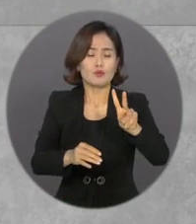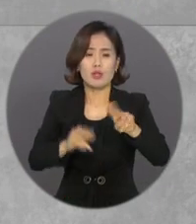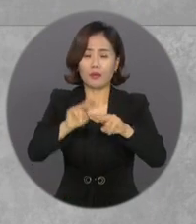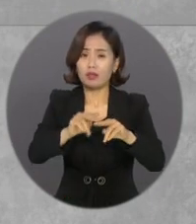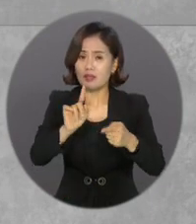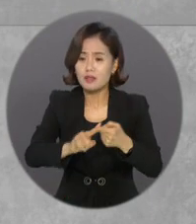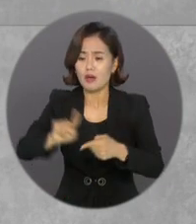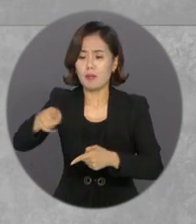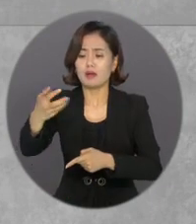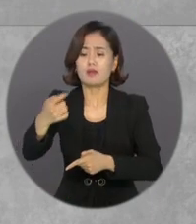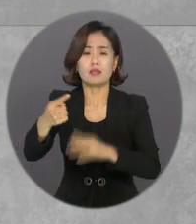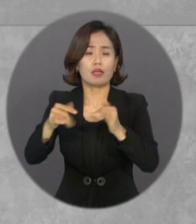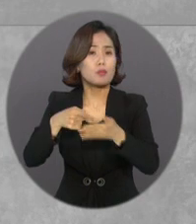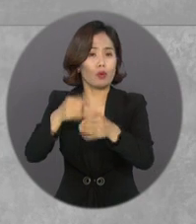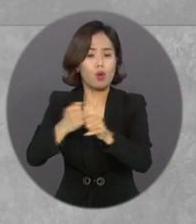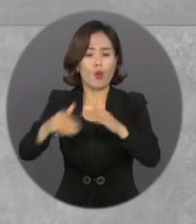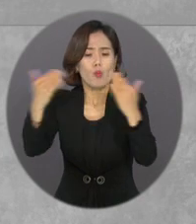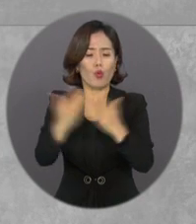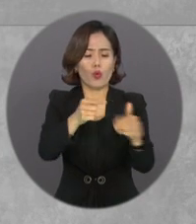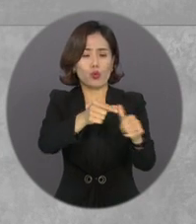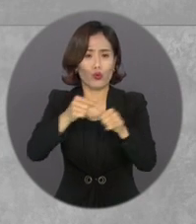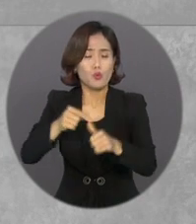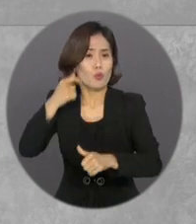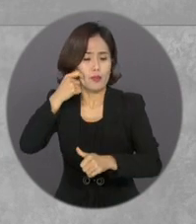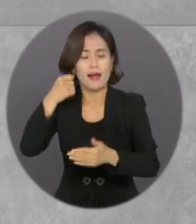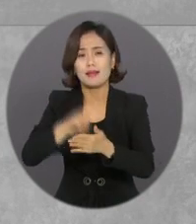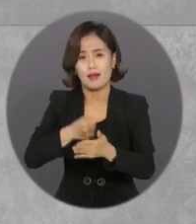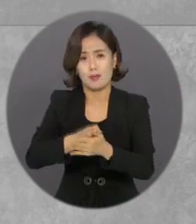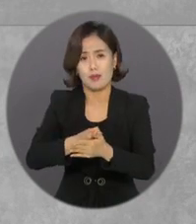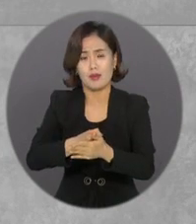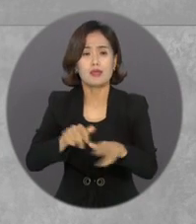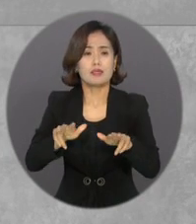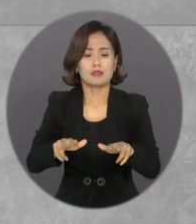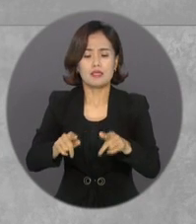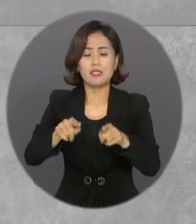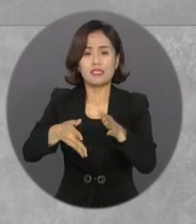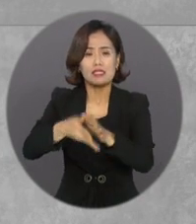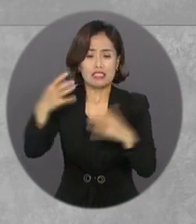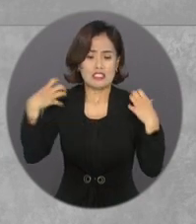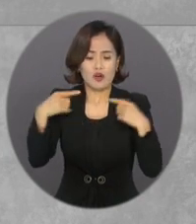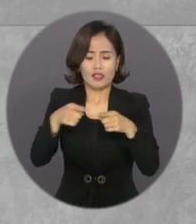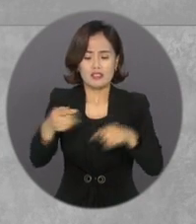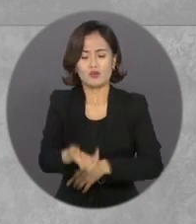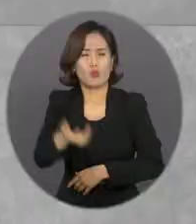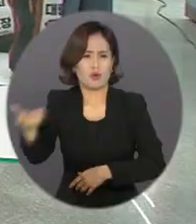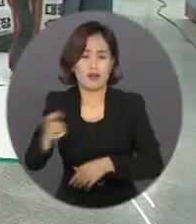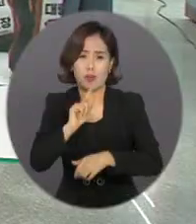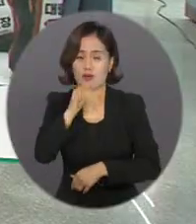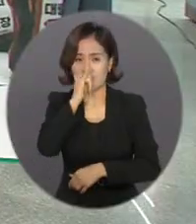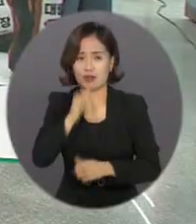두고 181명이 지원해 모두를 고용할 수 없게 돼 안타깝다며 이제는 시청 로비를 비워달라고